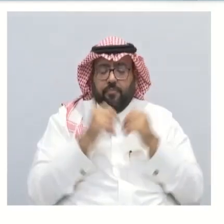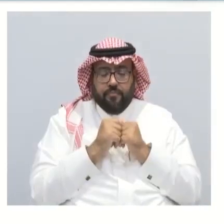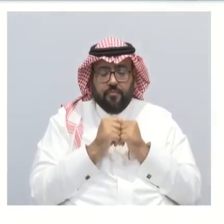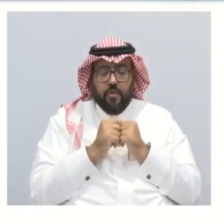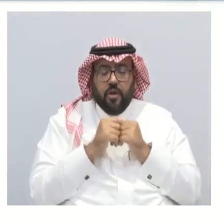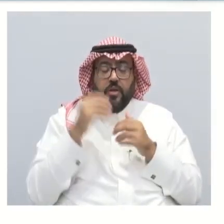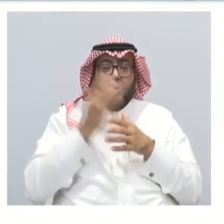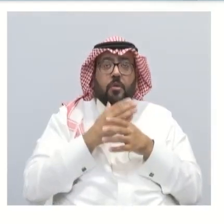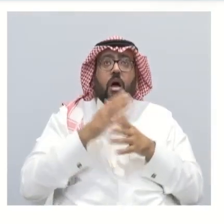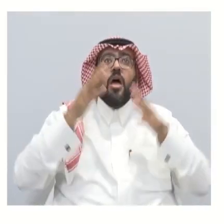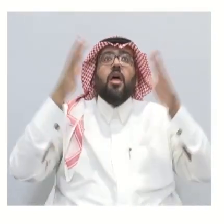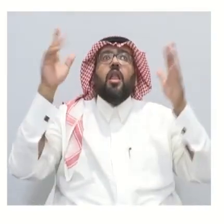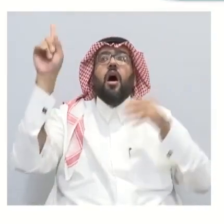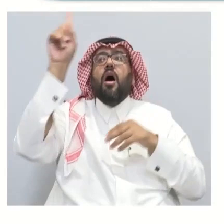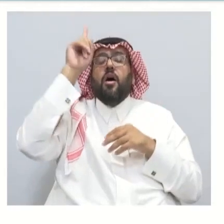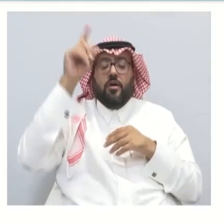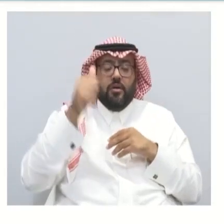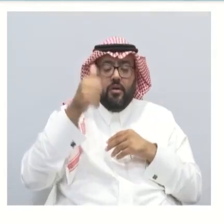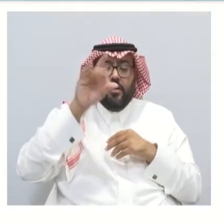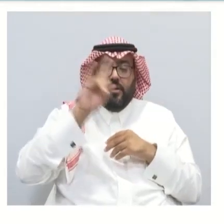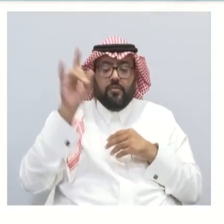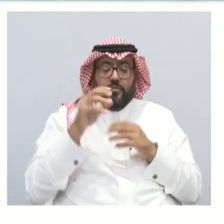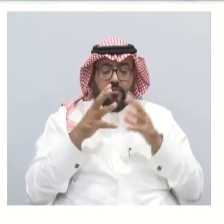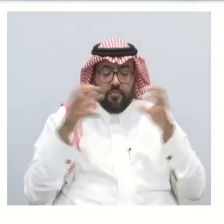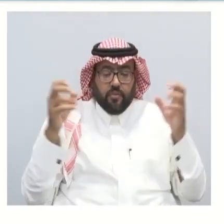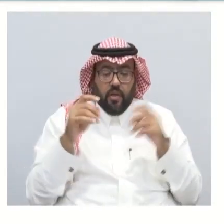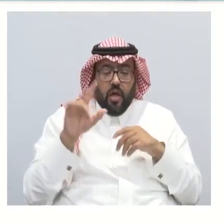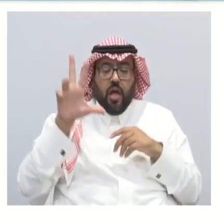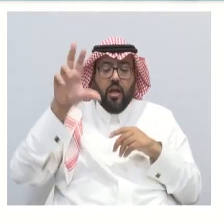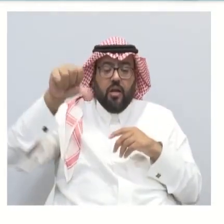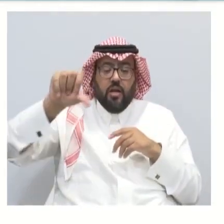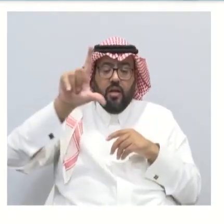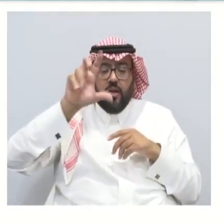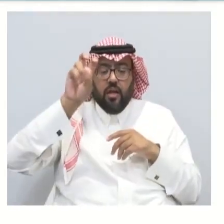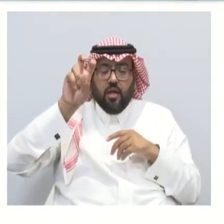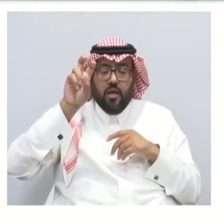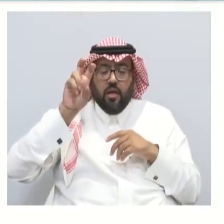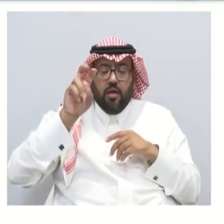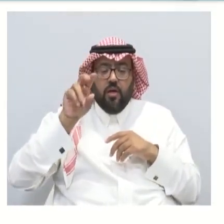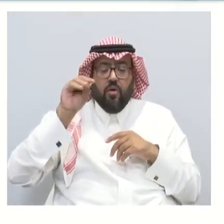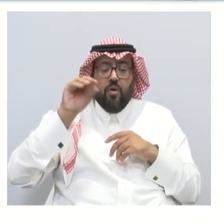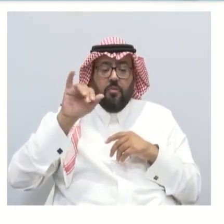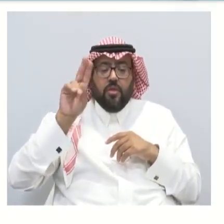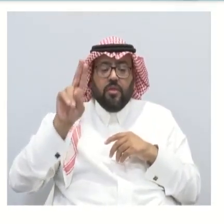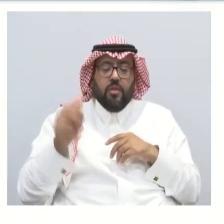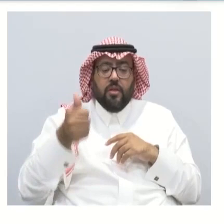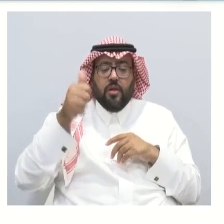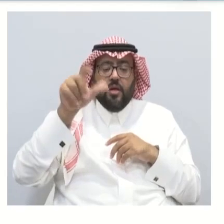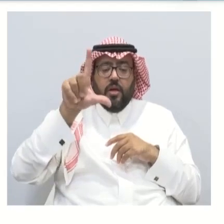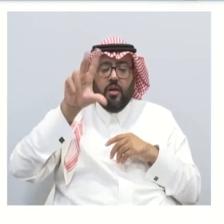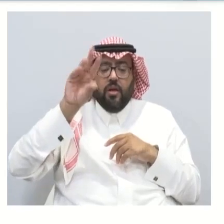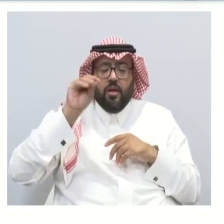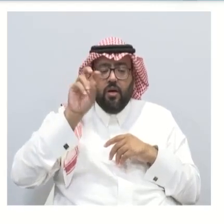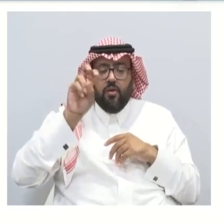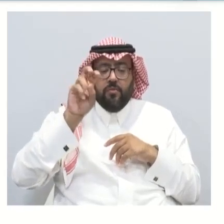ماخوذه من اله تاملوا فالاله هو من تاله القلوب فهذه الالوهيه